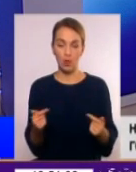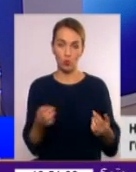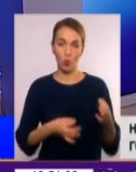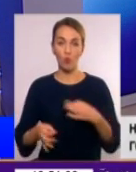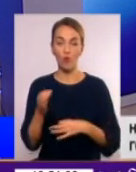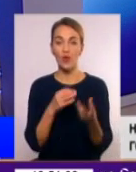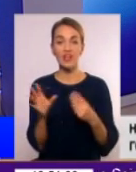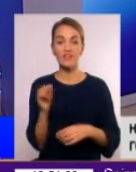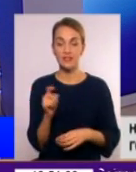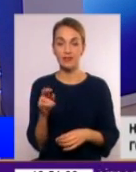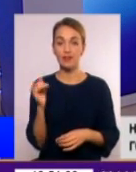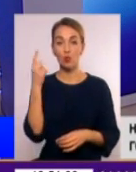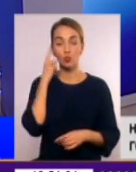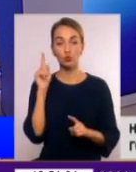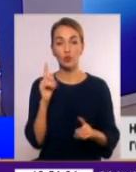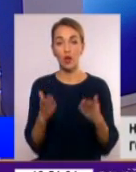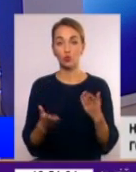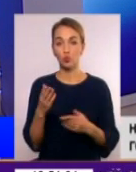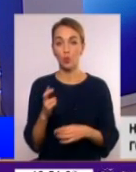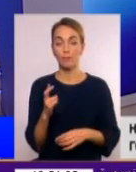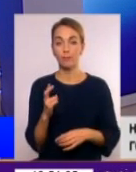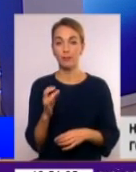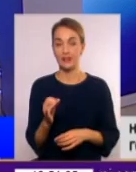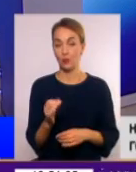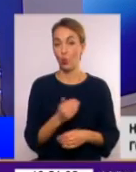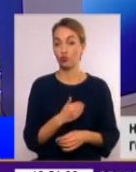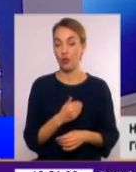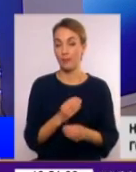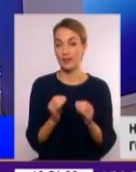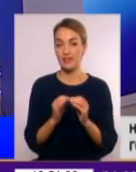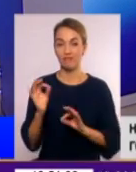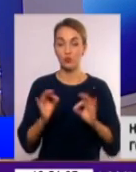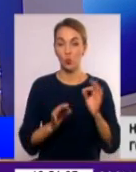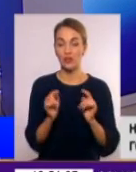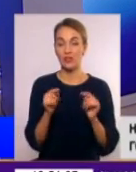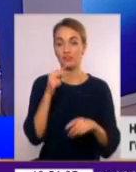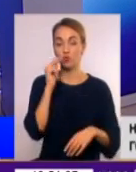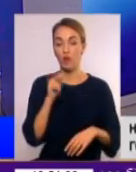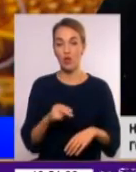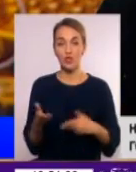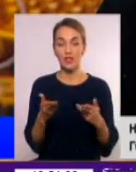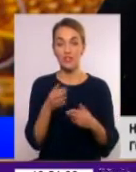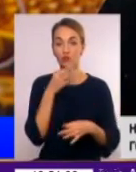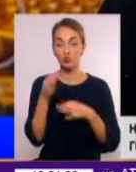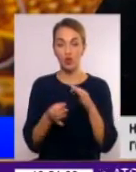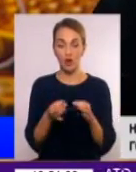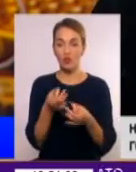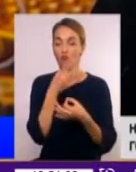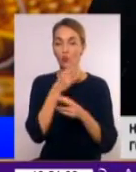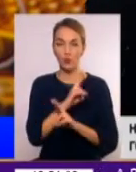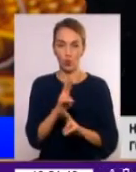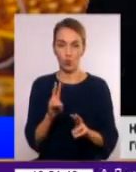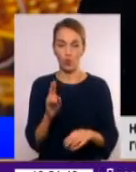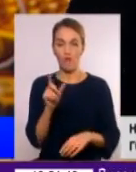обговорення всіх. І я думаю, що якщо би хоча б 10% тих звинувачень, які звучать в будь-якому, ну, вони